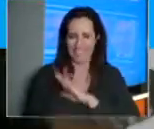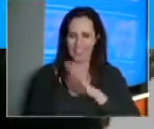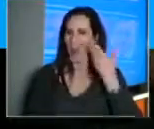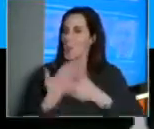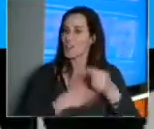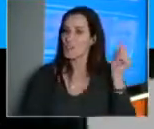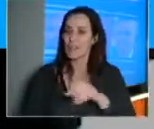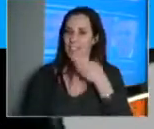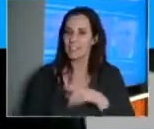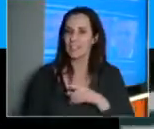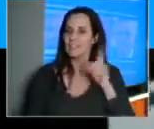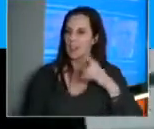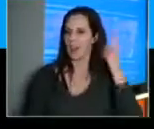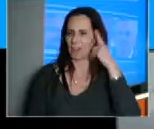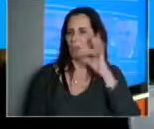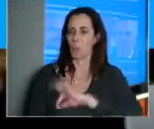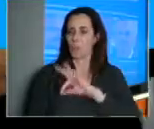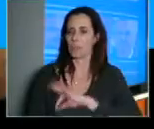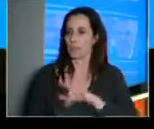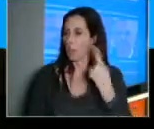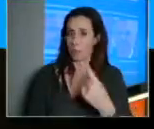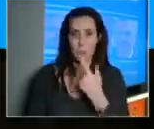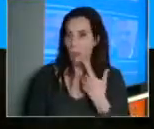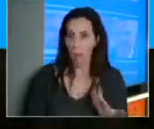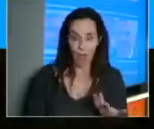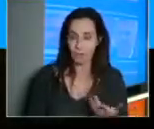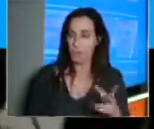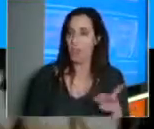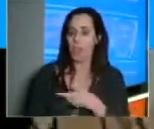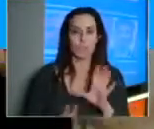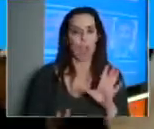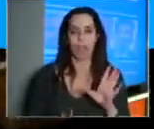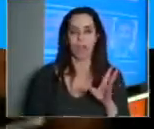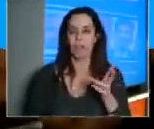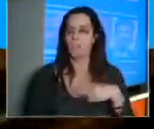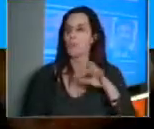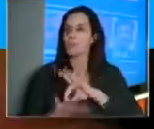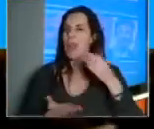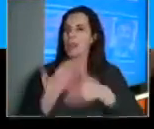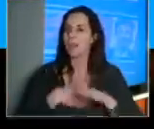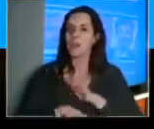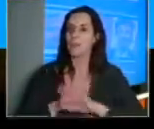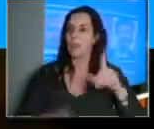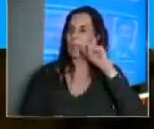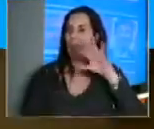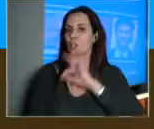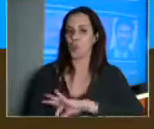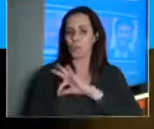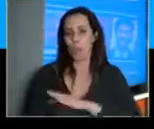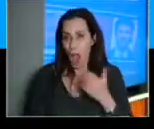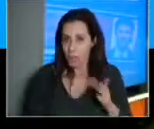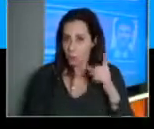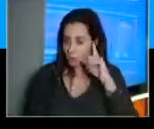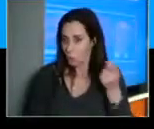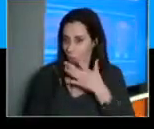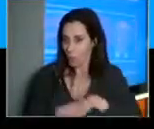עולה שמגיע לארץ צריך לדעת רוסית, כי הרי אתה בעצמך אמרת שאי אפשר לא מסתובב במשרד הקליטה בלי לדעת רוסית. אז אם אתה